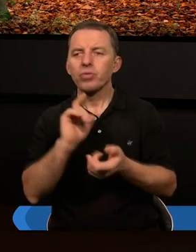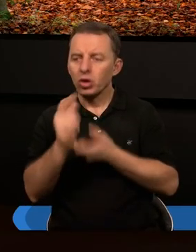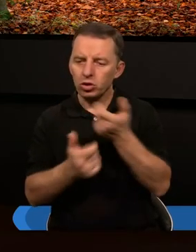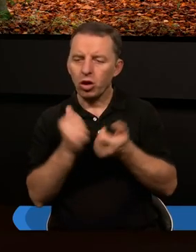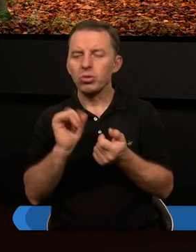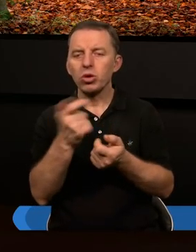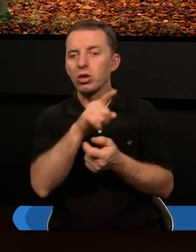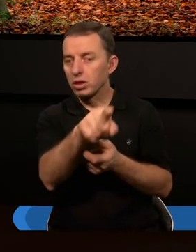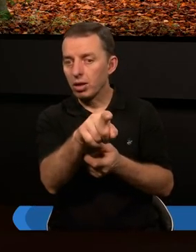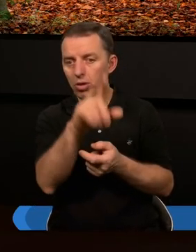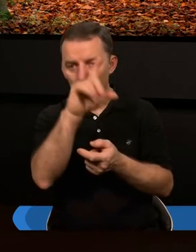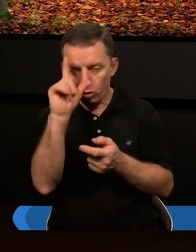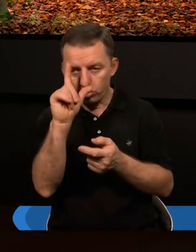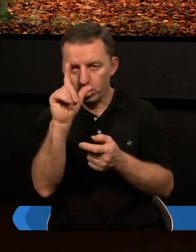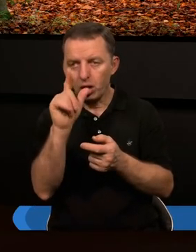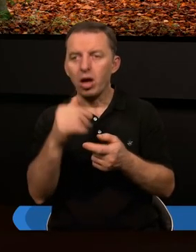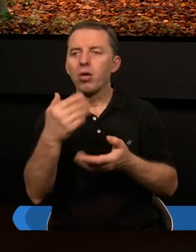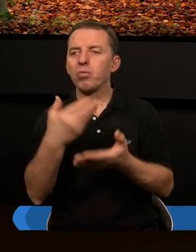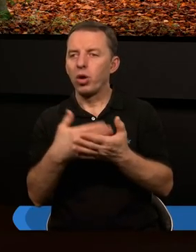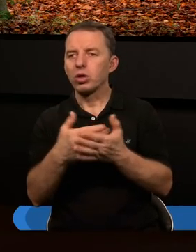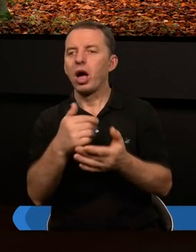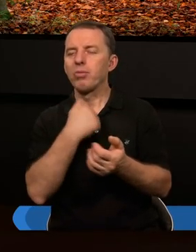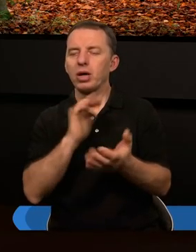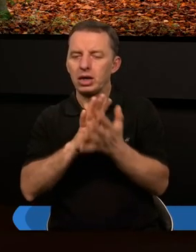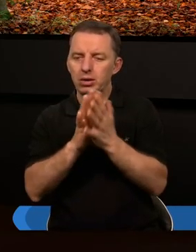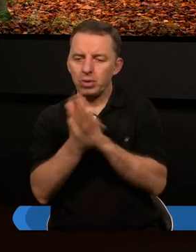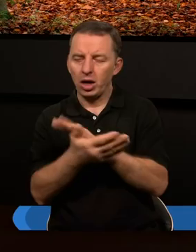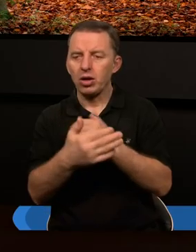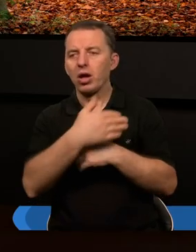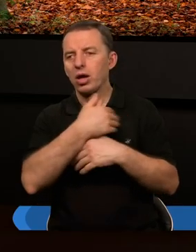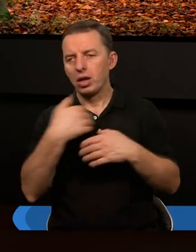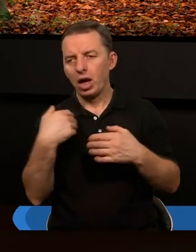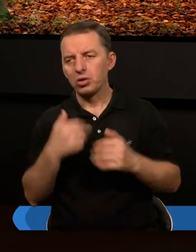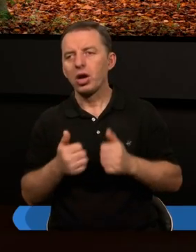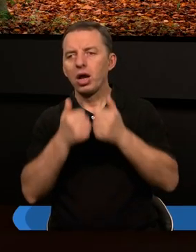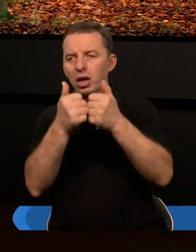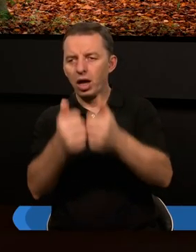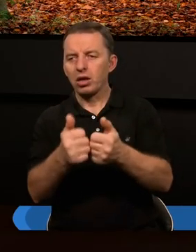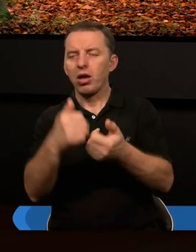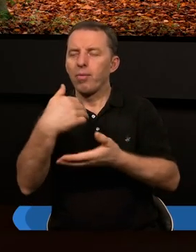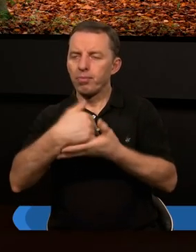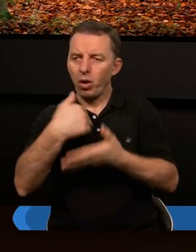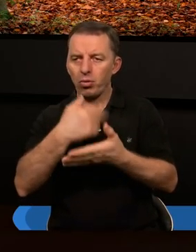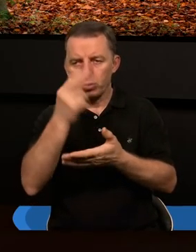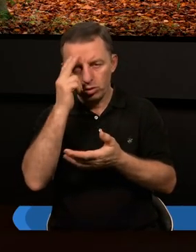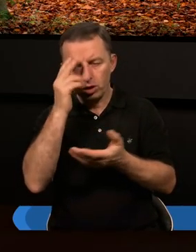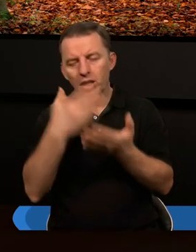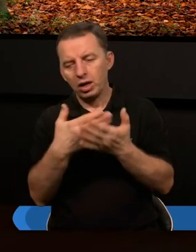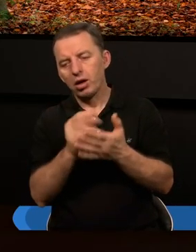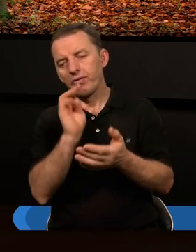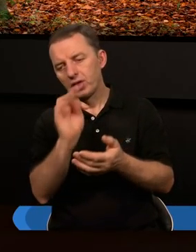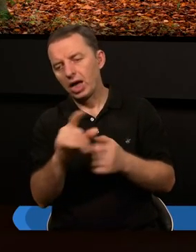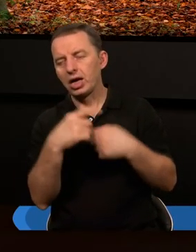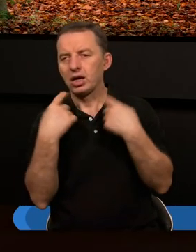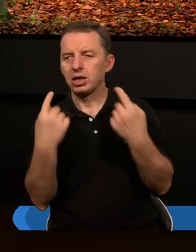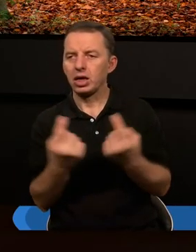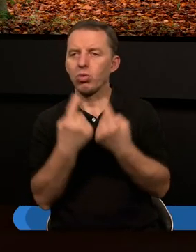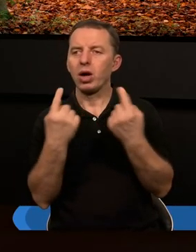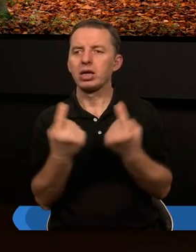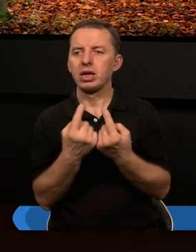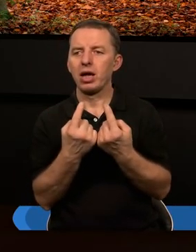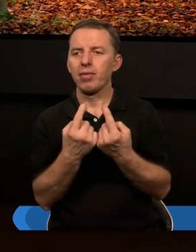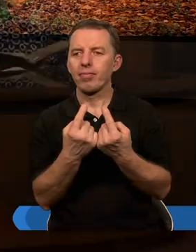zrobił z tymi ludźmi, ale przede wszystkim o to, żeby zmienił nasze nastawienie, pomógł nam zrozumieć, dlaczego jesteśmy w takiej sytuacji.